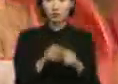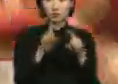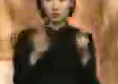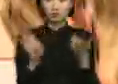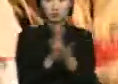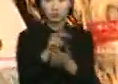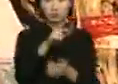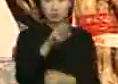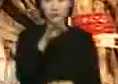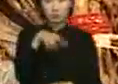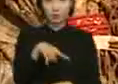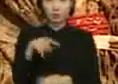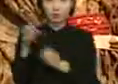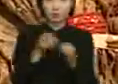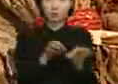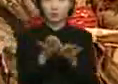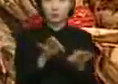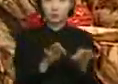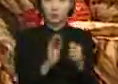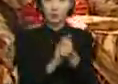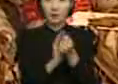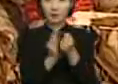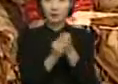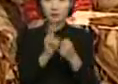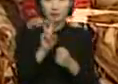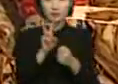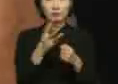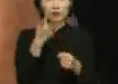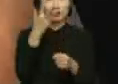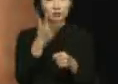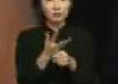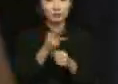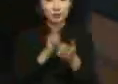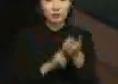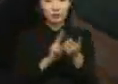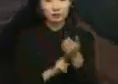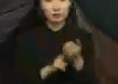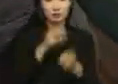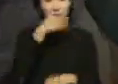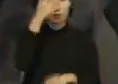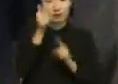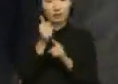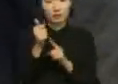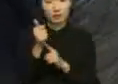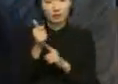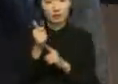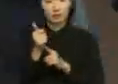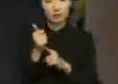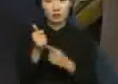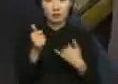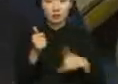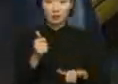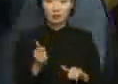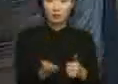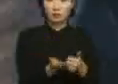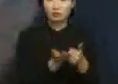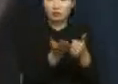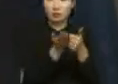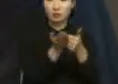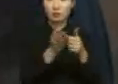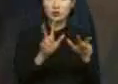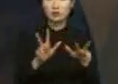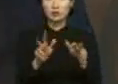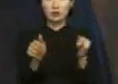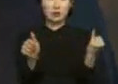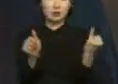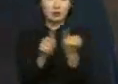시장에서 23년째 마늘의 팔고 있는 고문이 알아보지 시장에서 장사를 하며 자식들을 키워낸 했고 이젠